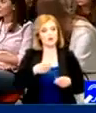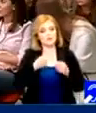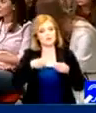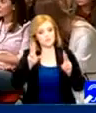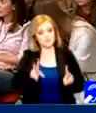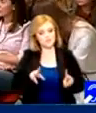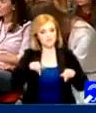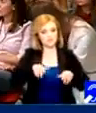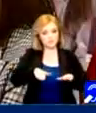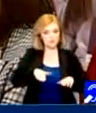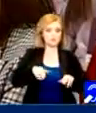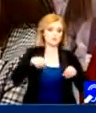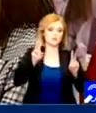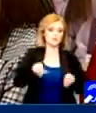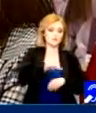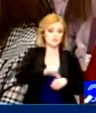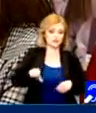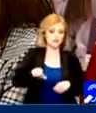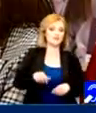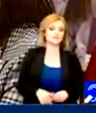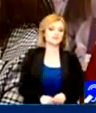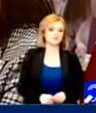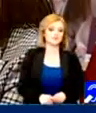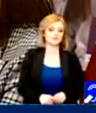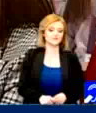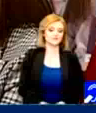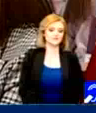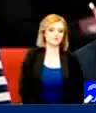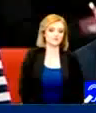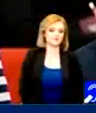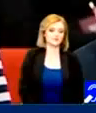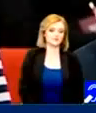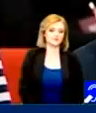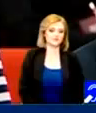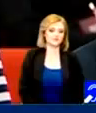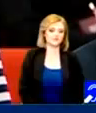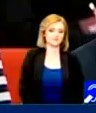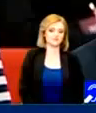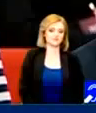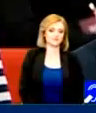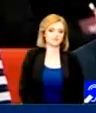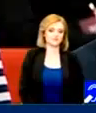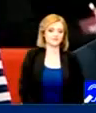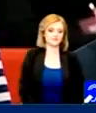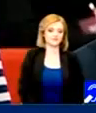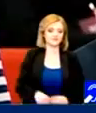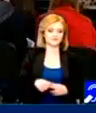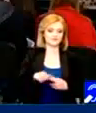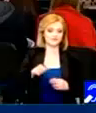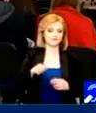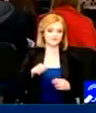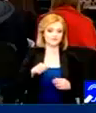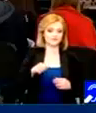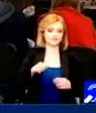de fapt fac IT pur, deci sunt doamne care vorbesc de blockchain, de quantum computers, de management, de quality assurance, deci